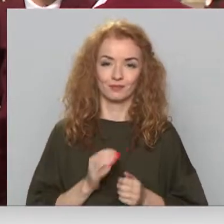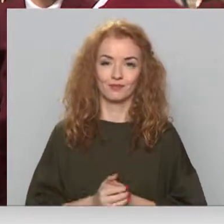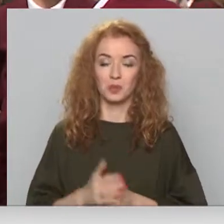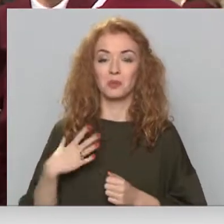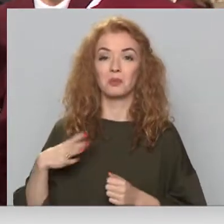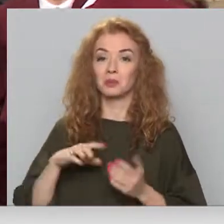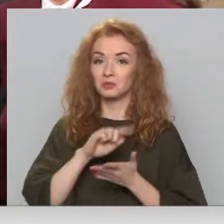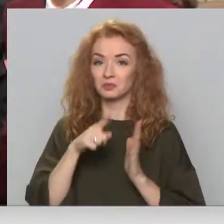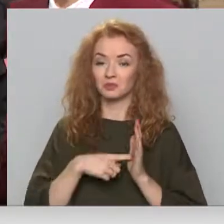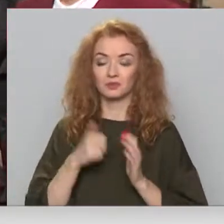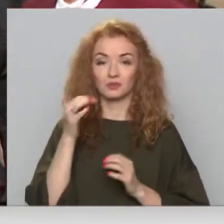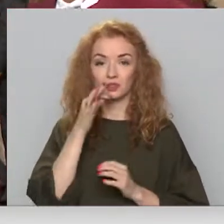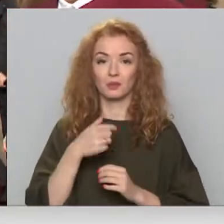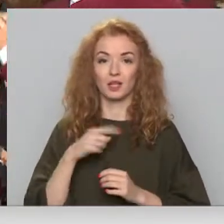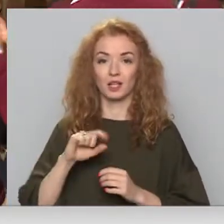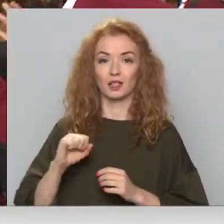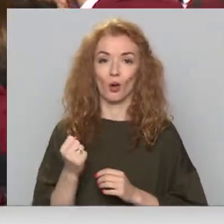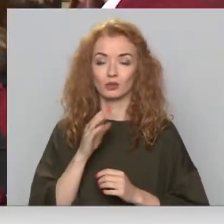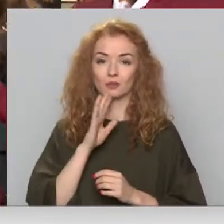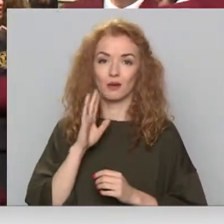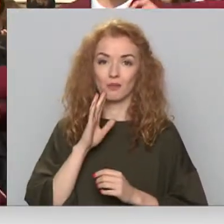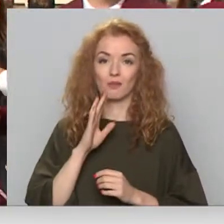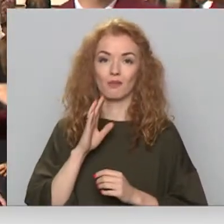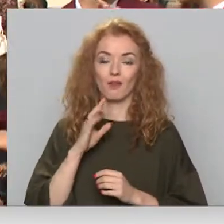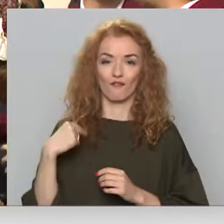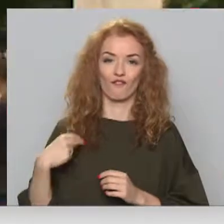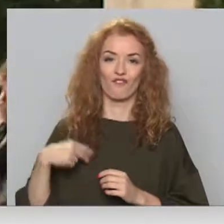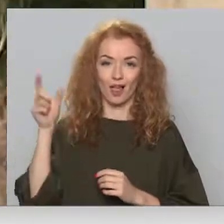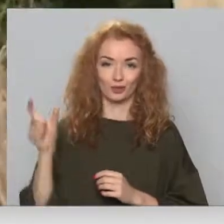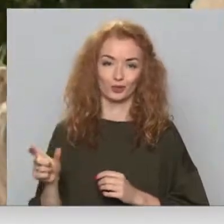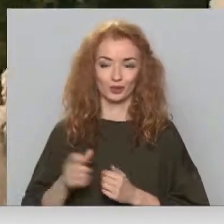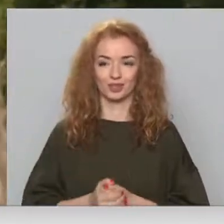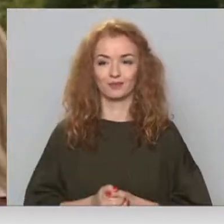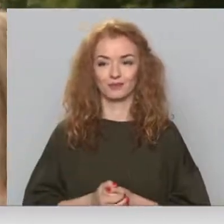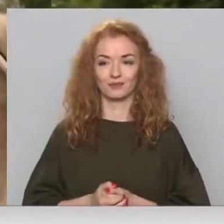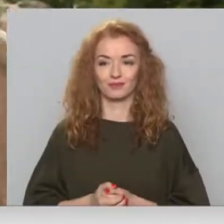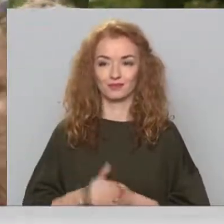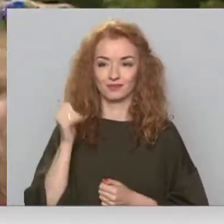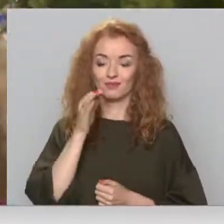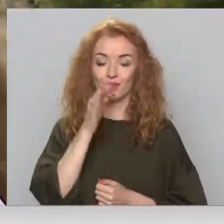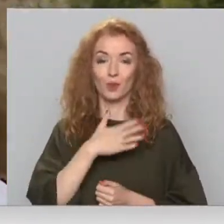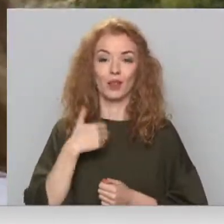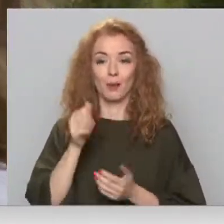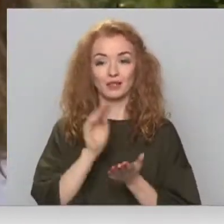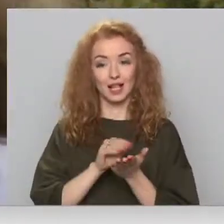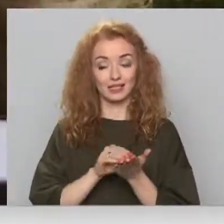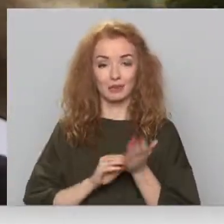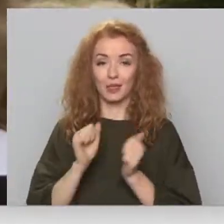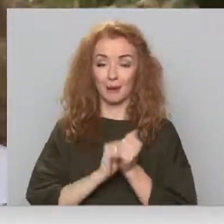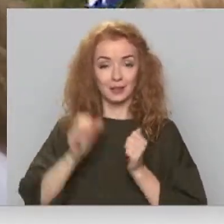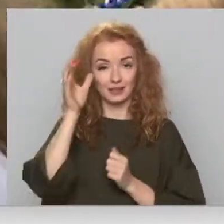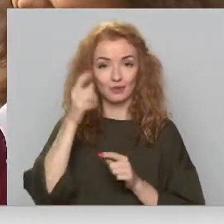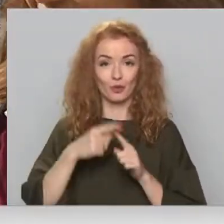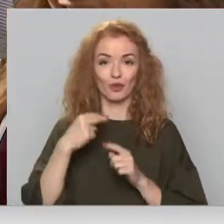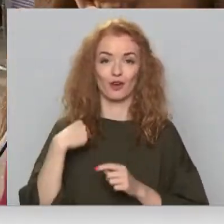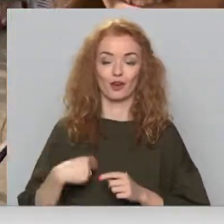Kāpēc? Man ir draugs mammai, kurš ir francūzis. Man ļoti labs atzīmes ir dabaszinībās un franču